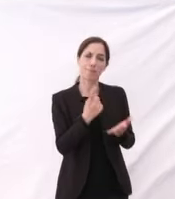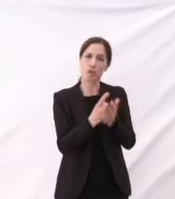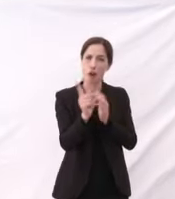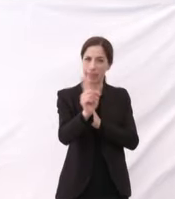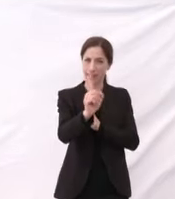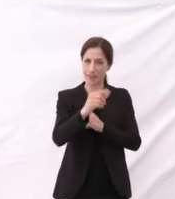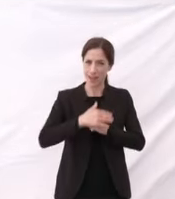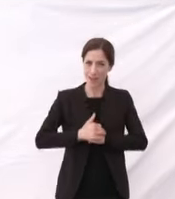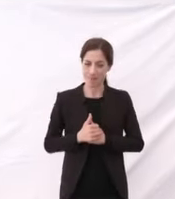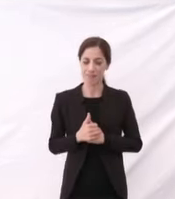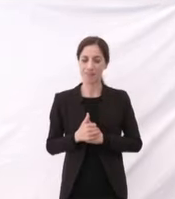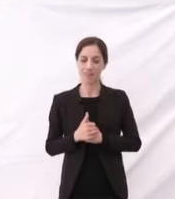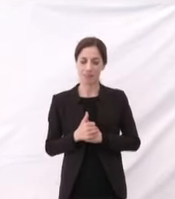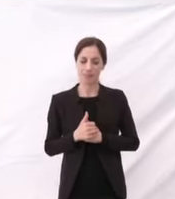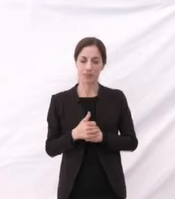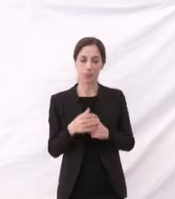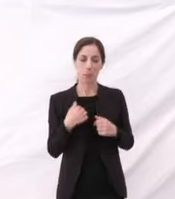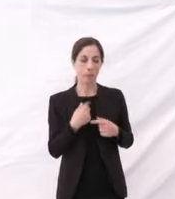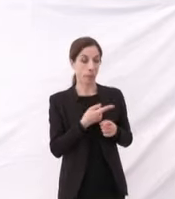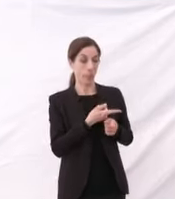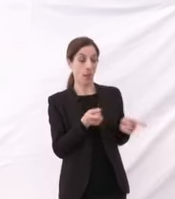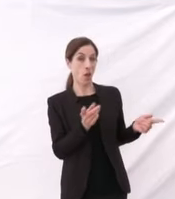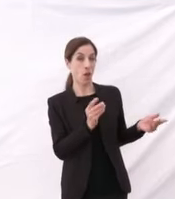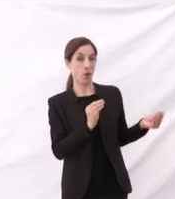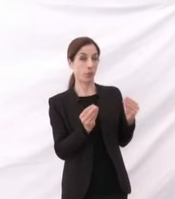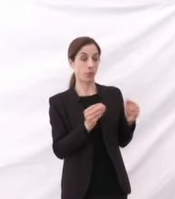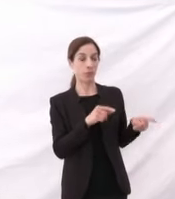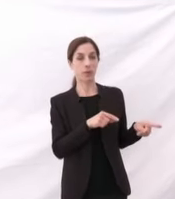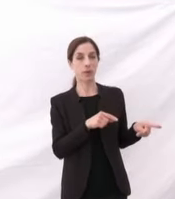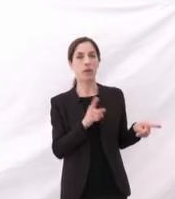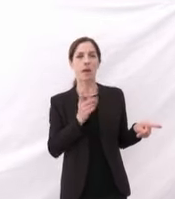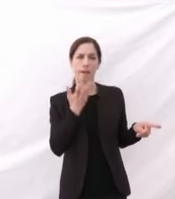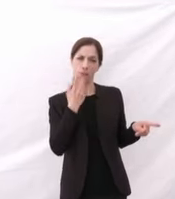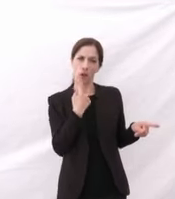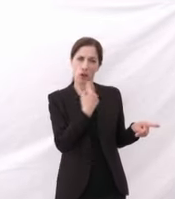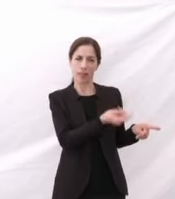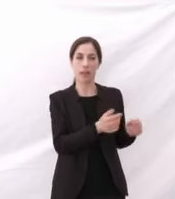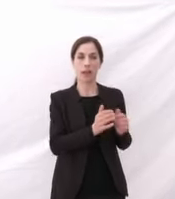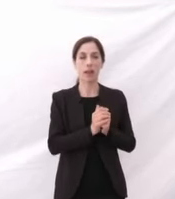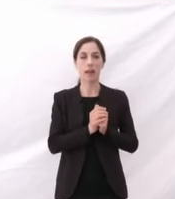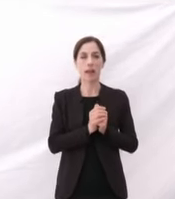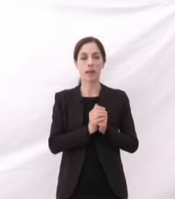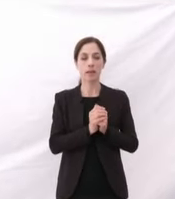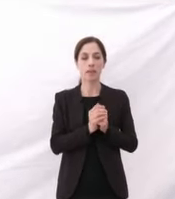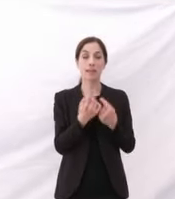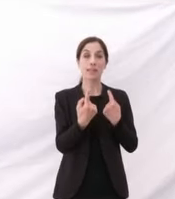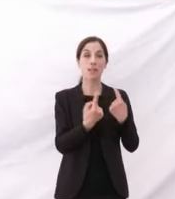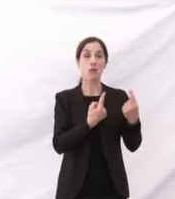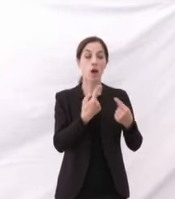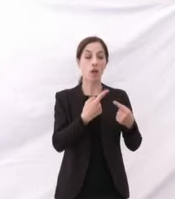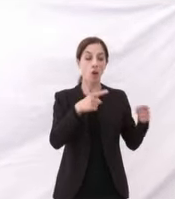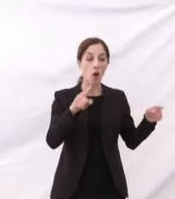ragazzi. E a loro vorrei dire che il conflitto,